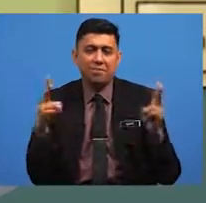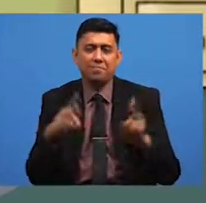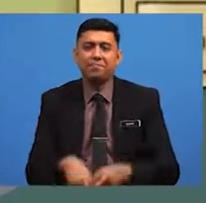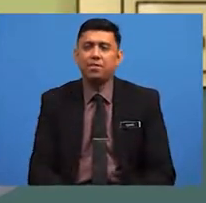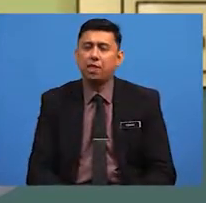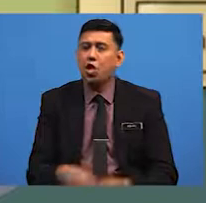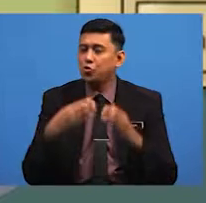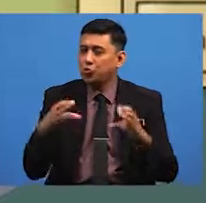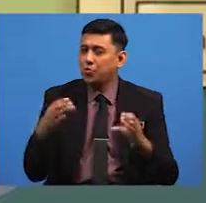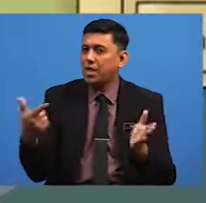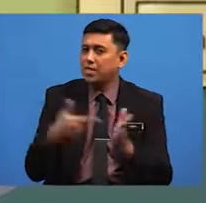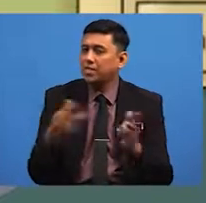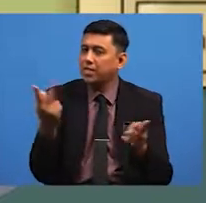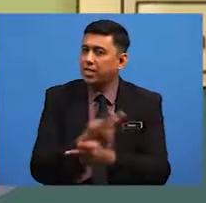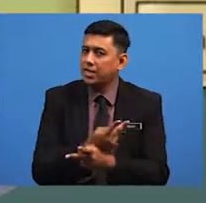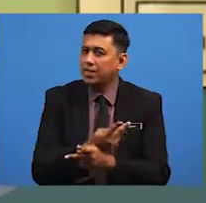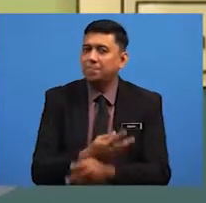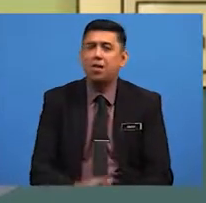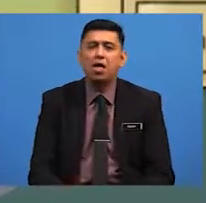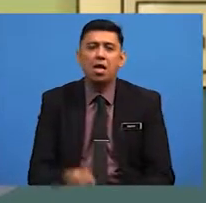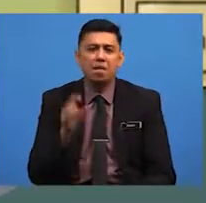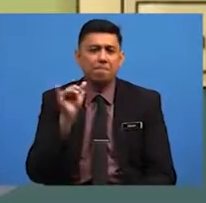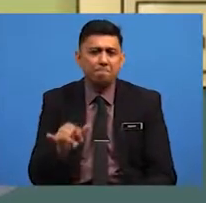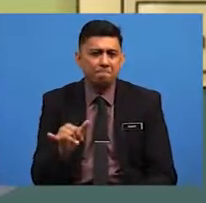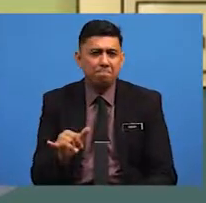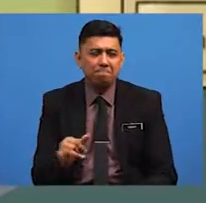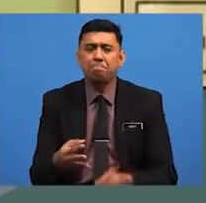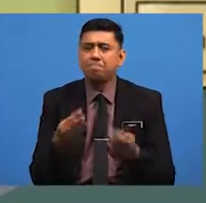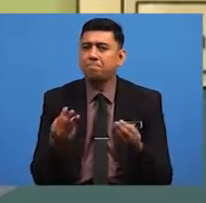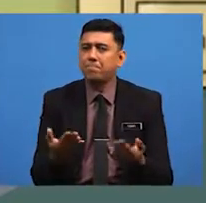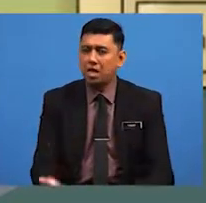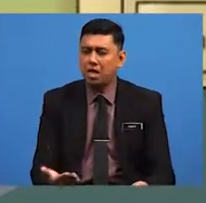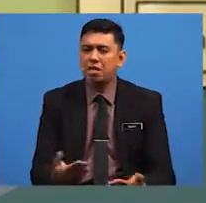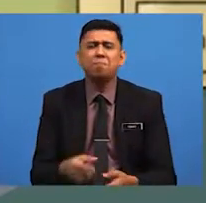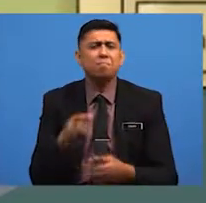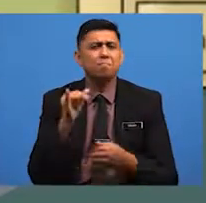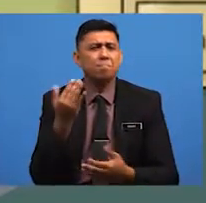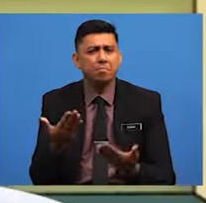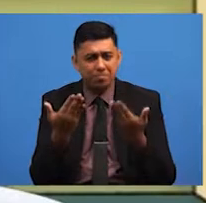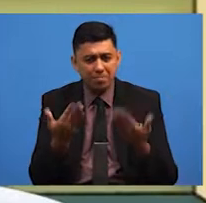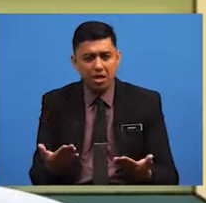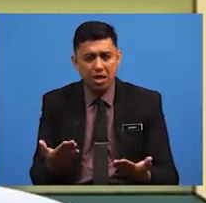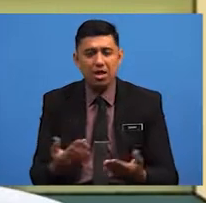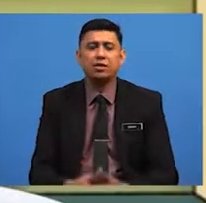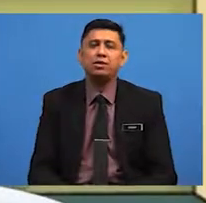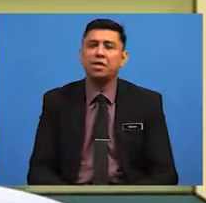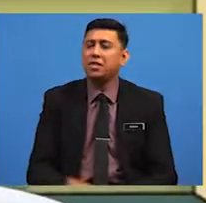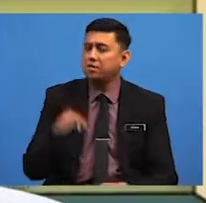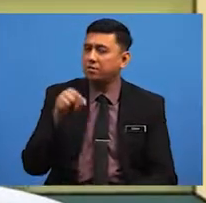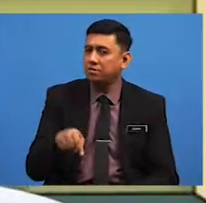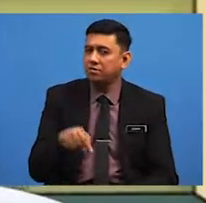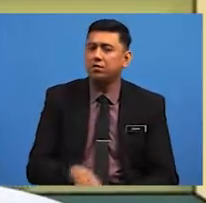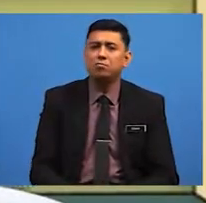lagi sekali oh memang berat dia merengek lagi sekali ya berat disini